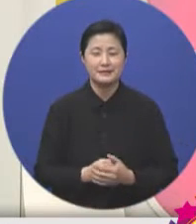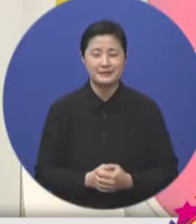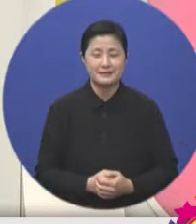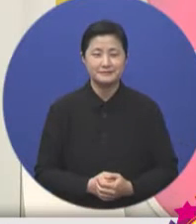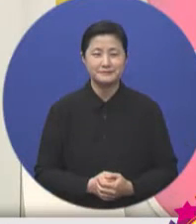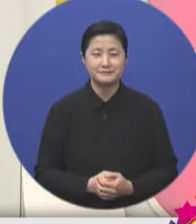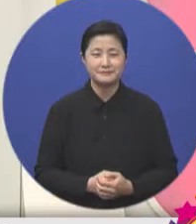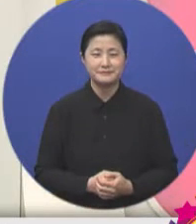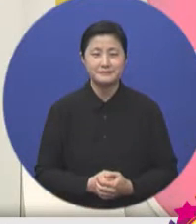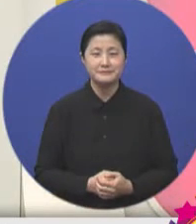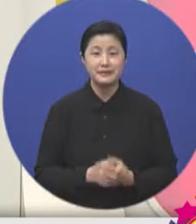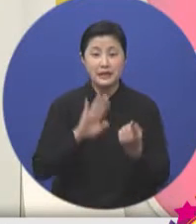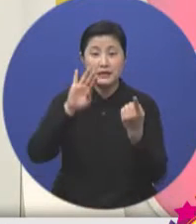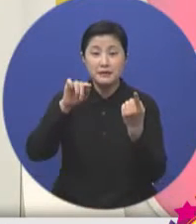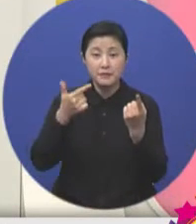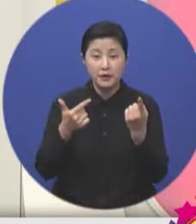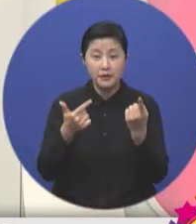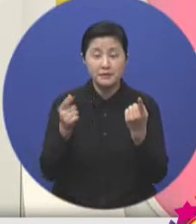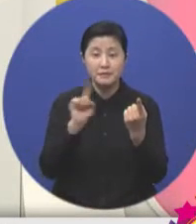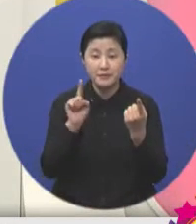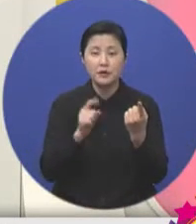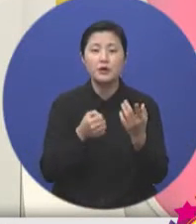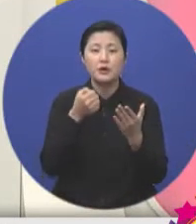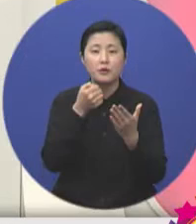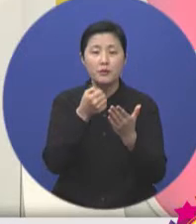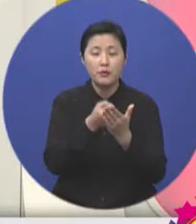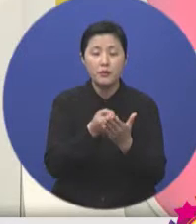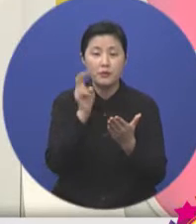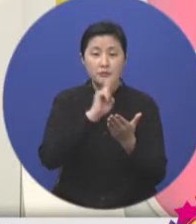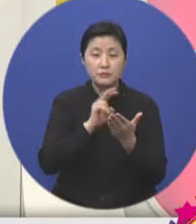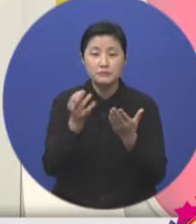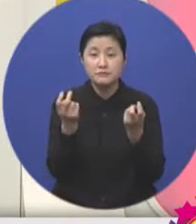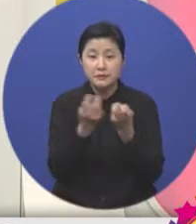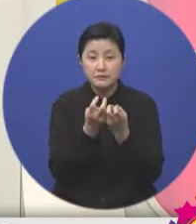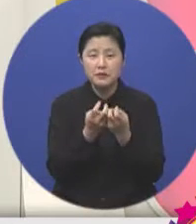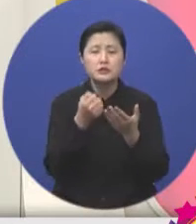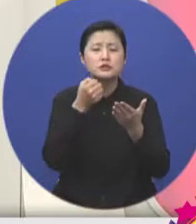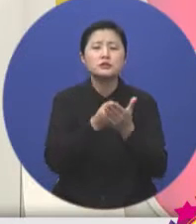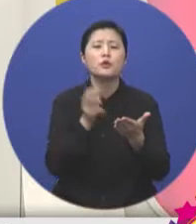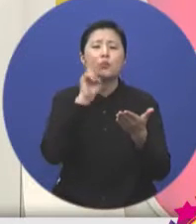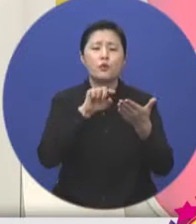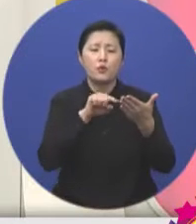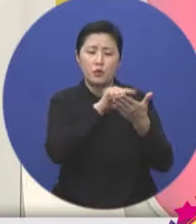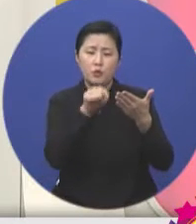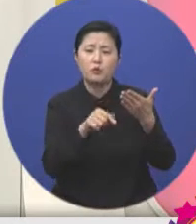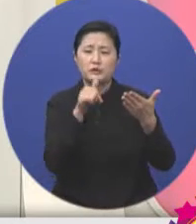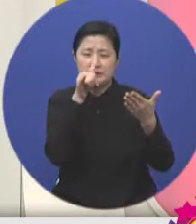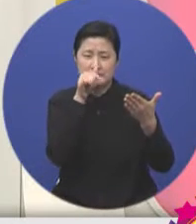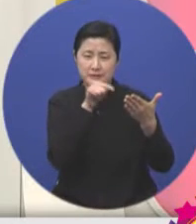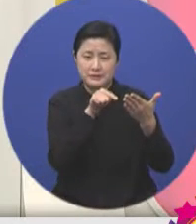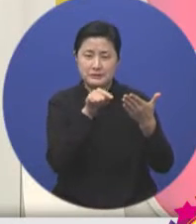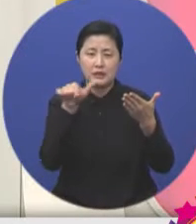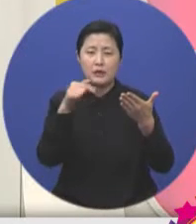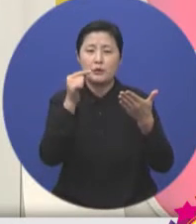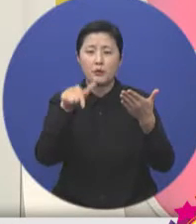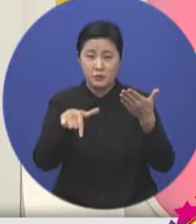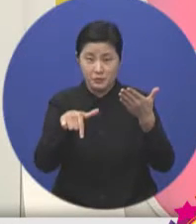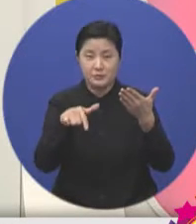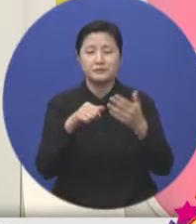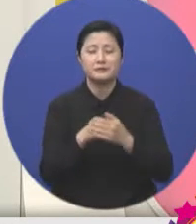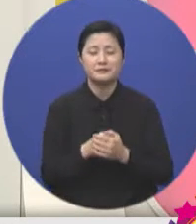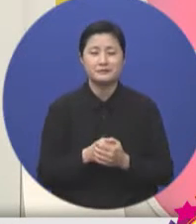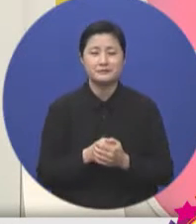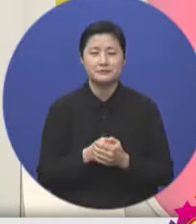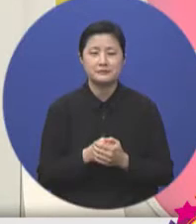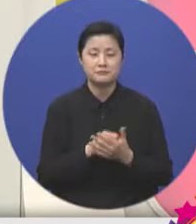수 있고요. 1번은 지정곡 노래 부르기는요. 저희가 지정해놓은 곡 중에 또 9곡이 지정되어